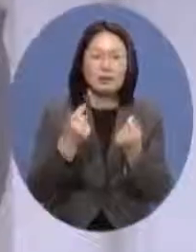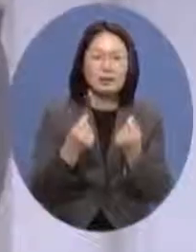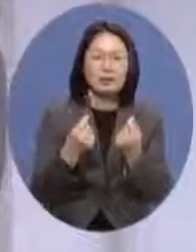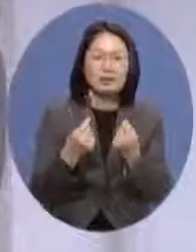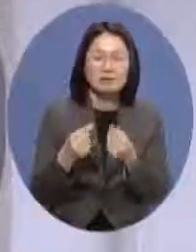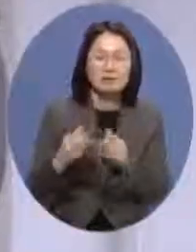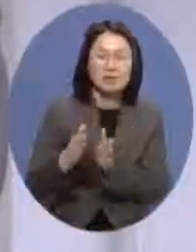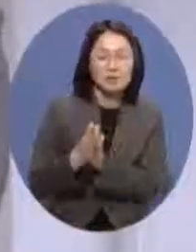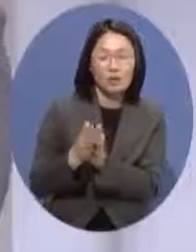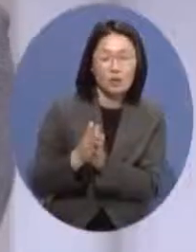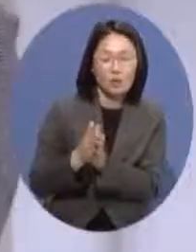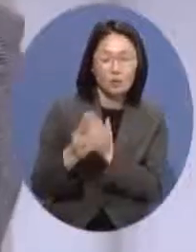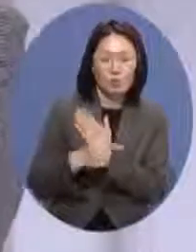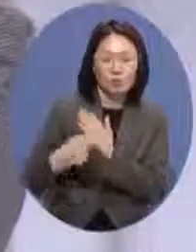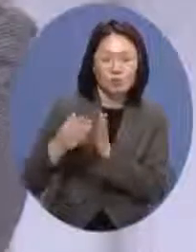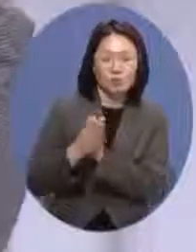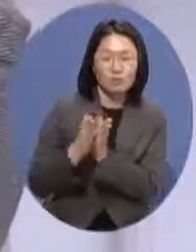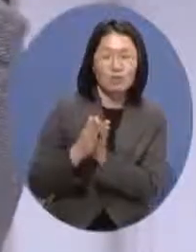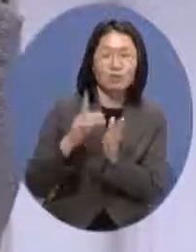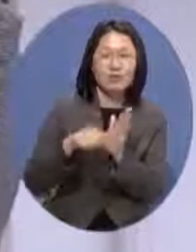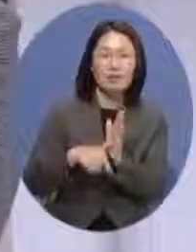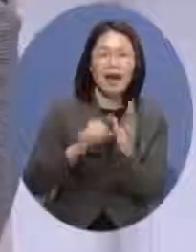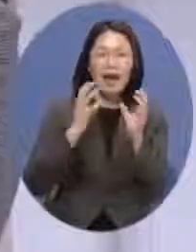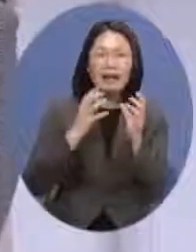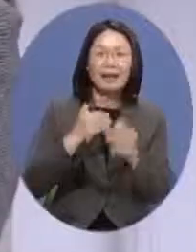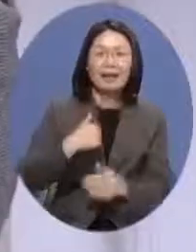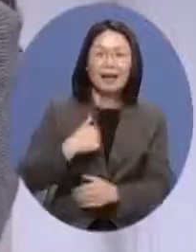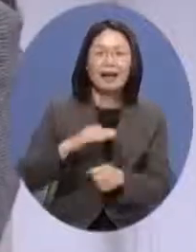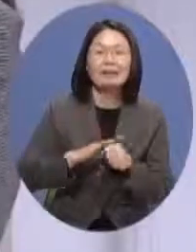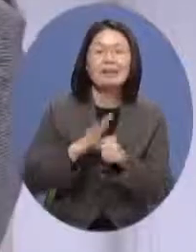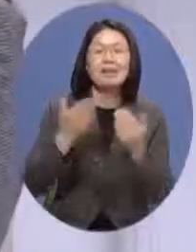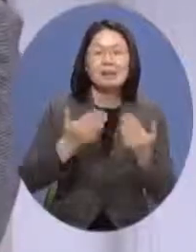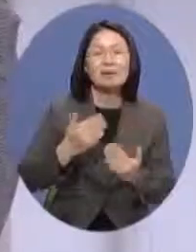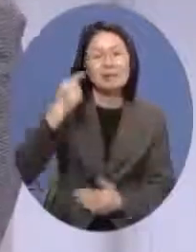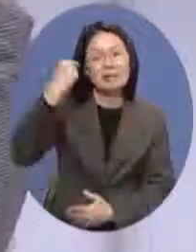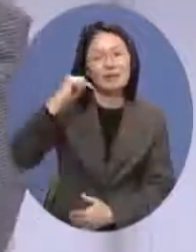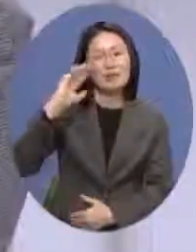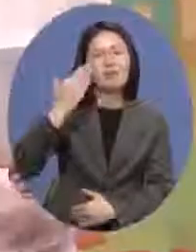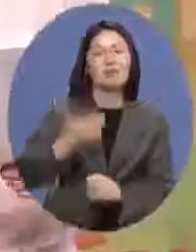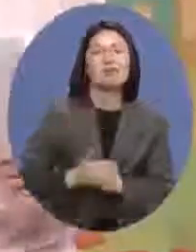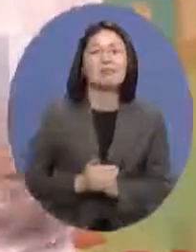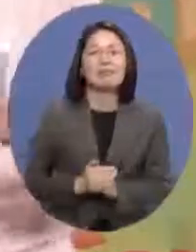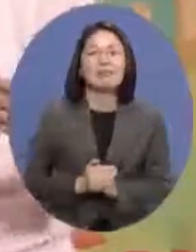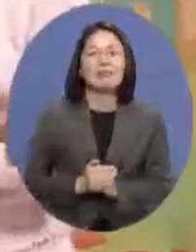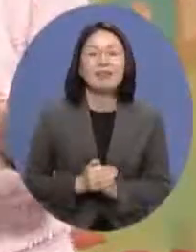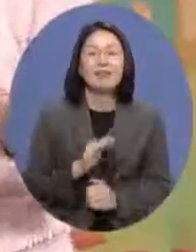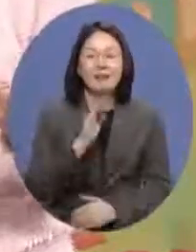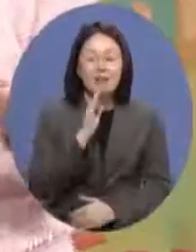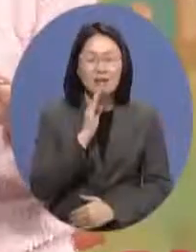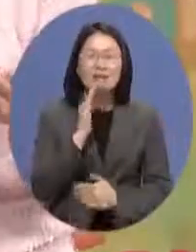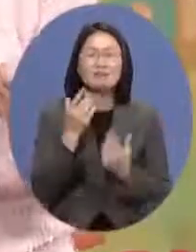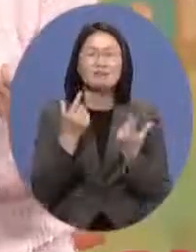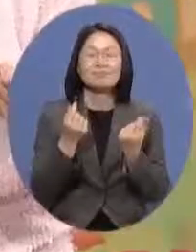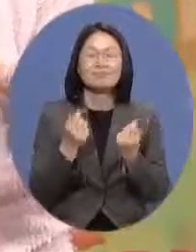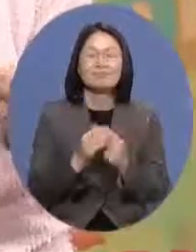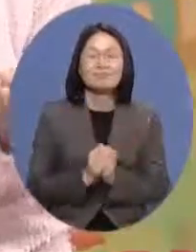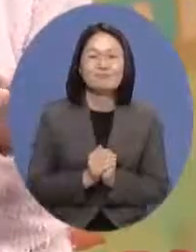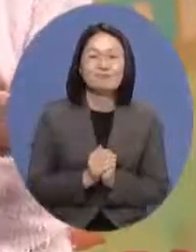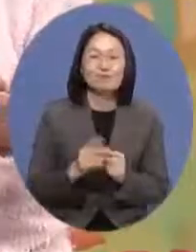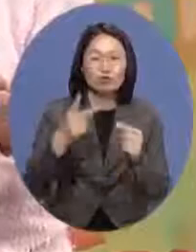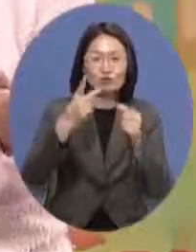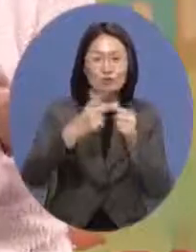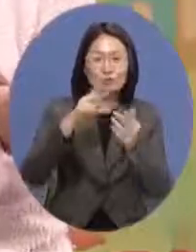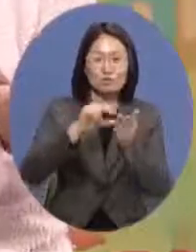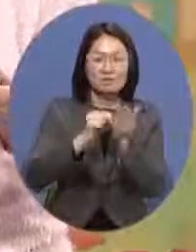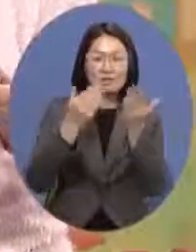그러니까 좋은 신체 접촉을 했을 때 아이들은 내가 사랑받는다라고 느끼게 되는 거죠. 그렇군요. 아, 네. 알겠습니다. 자, 두 번째 문제 드리겠습니다.